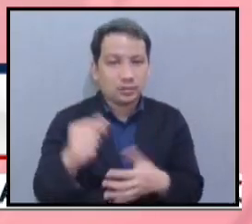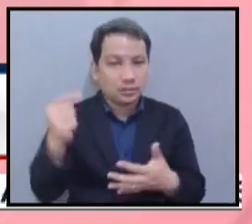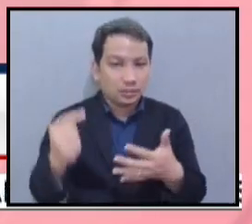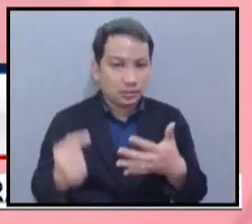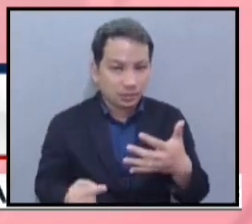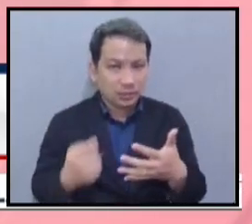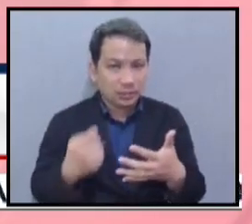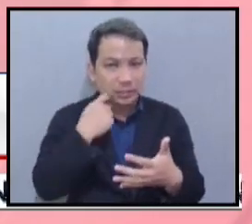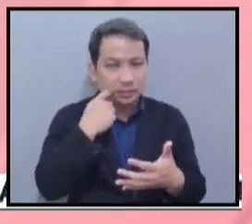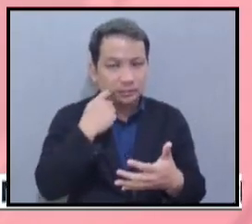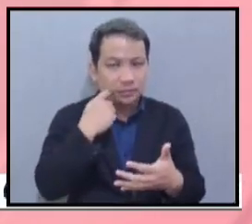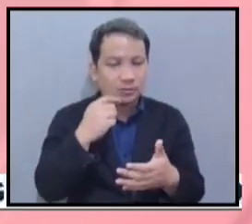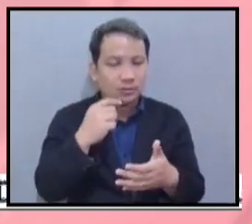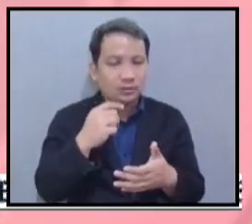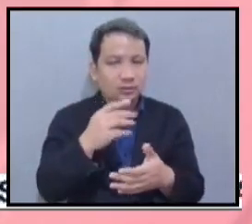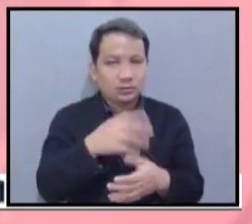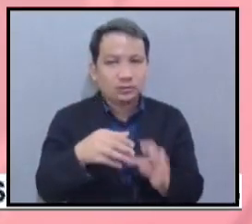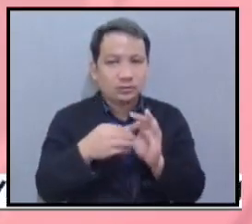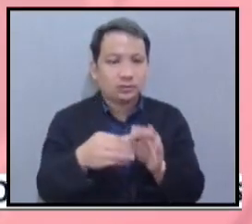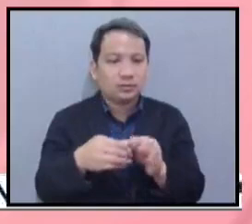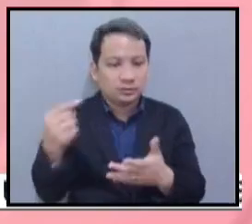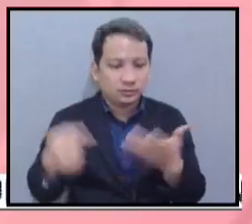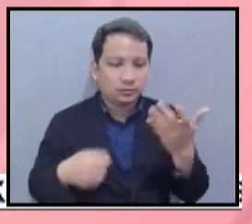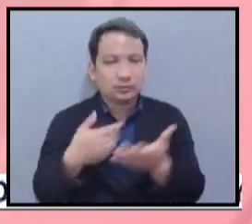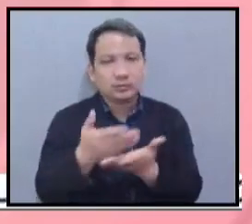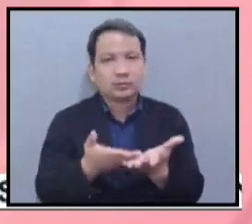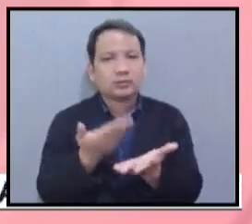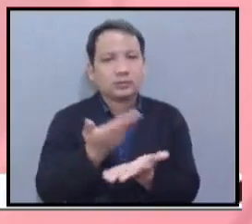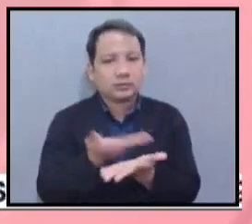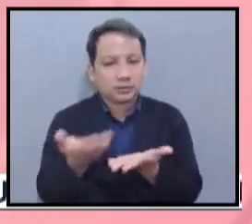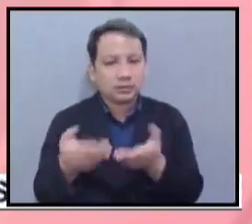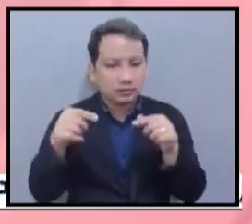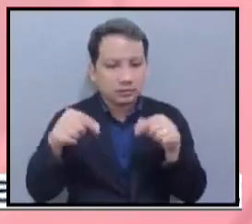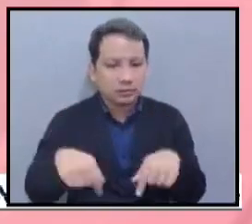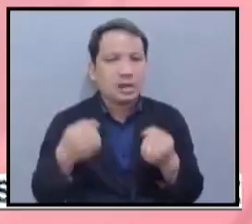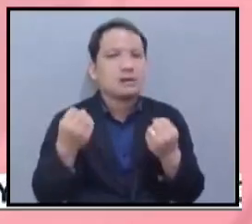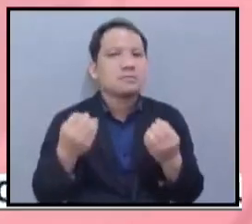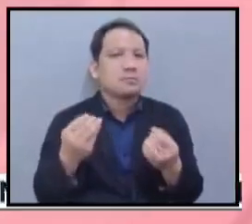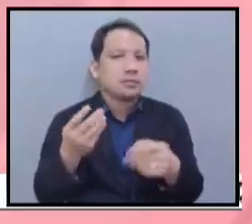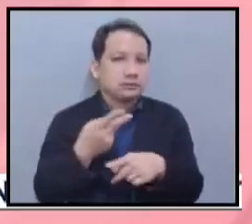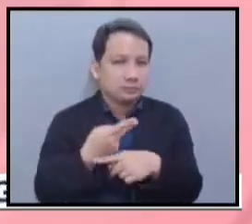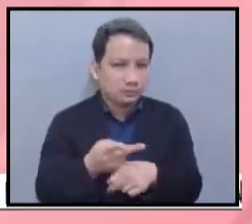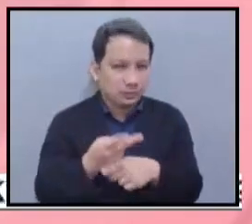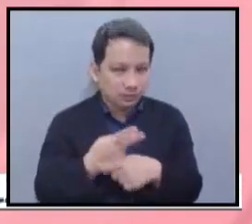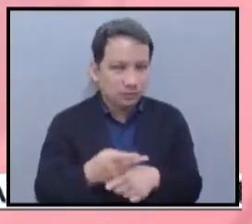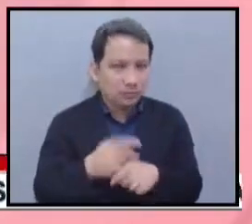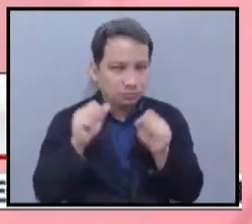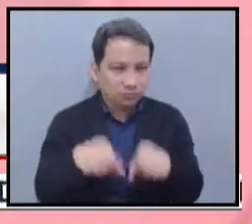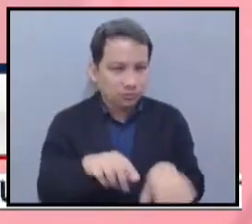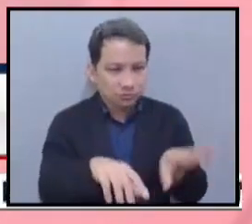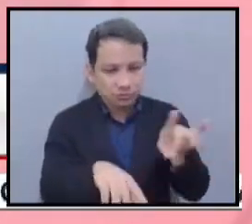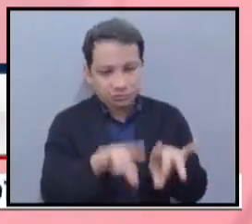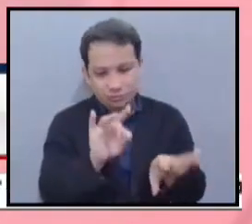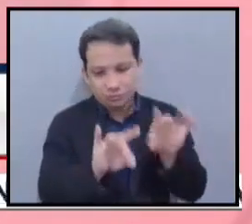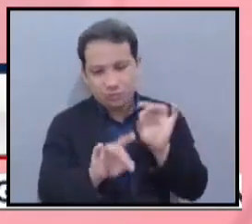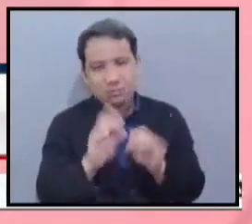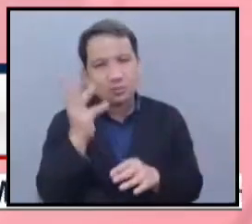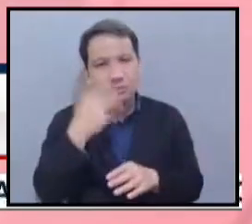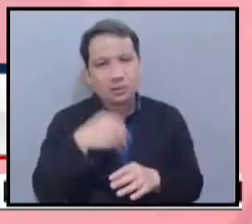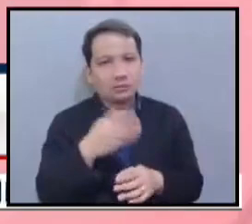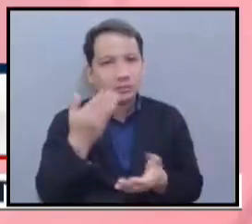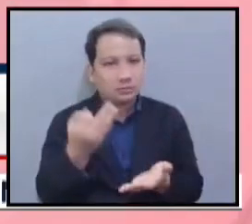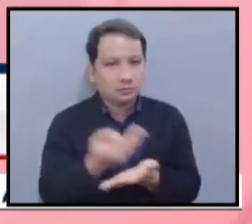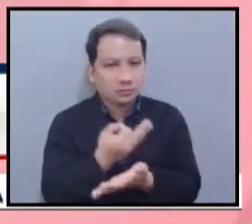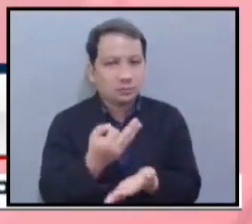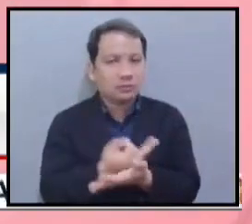produktong pang-agrikultura ay ilan lang yun sa mabibili dito. Marami pang mga magpagpipili ang mga produktong pang-agrikultura ang ating